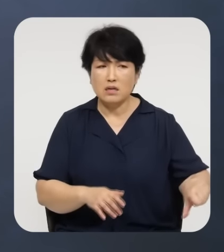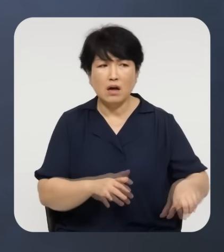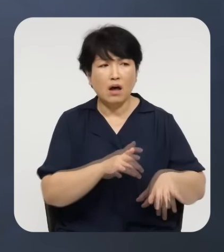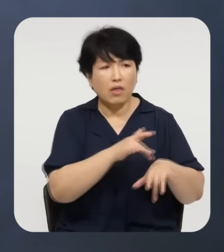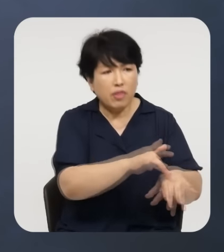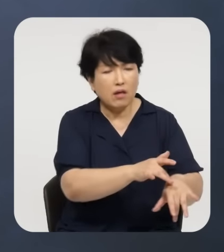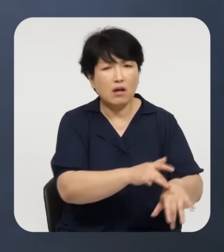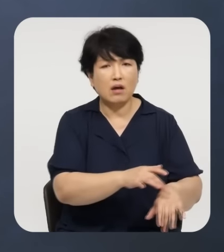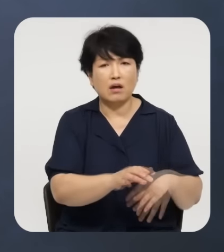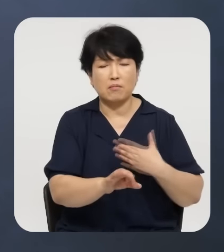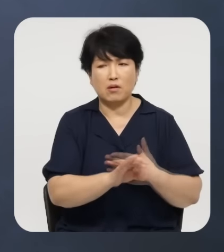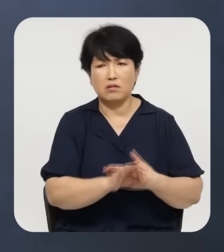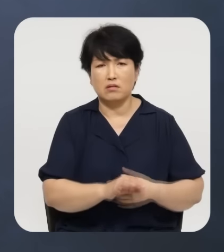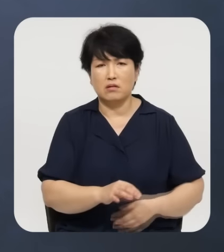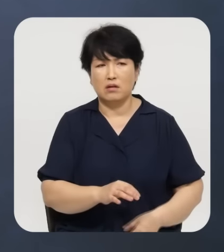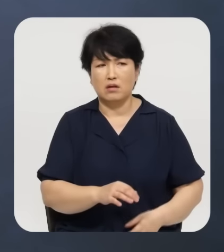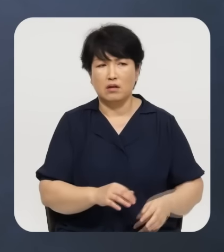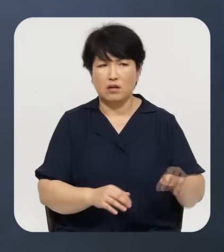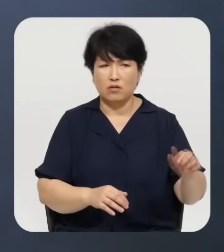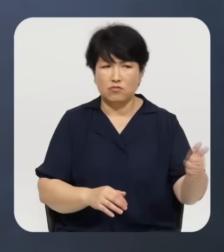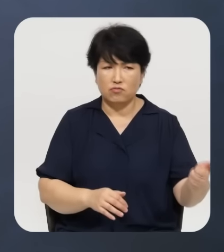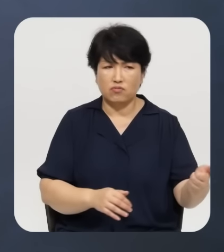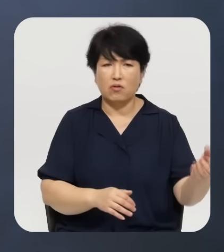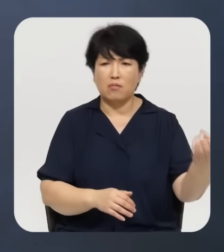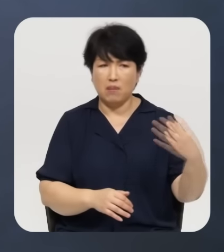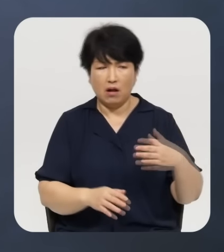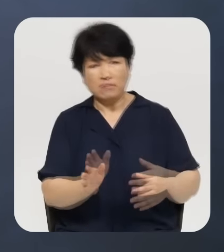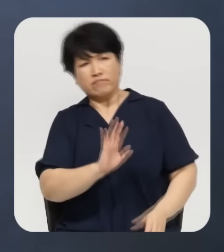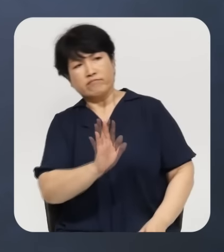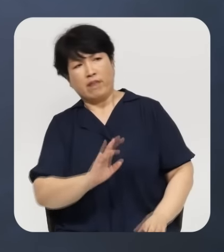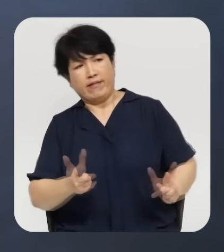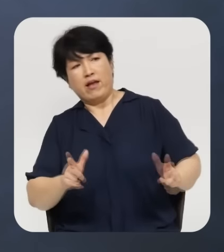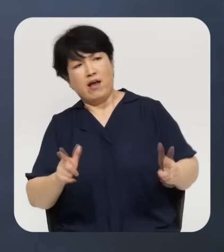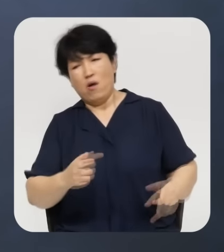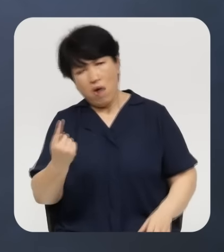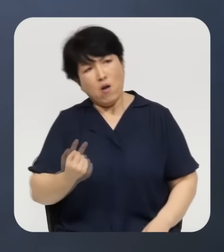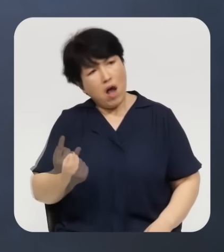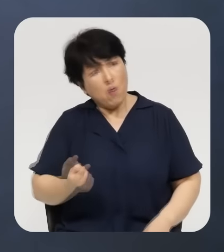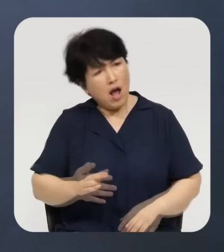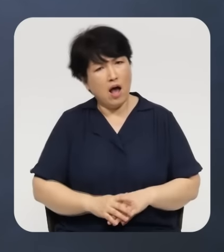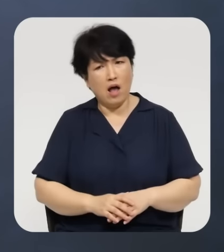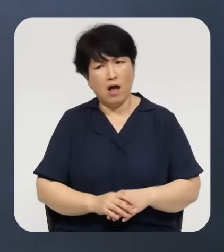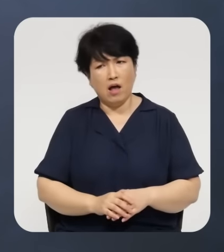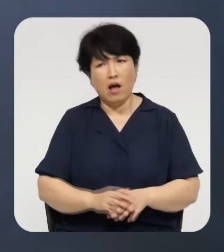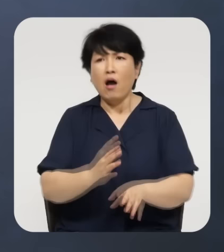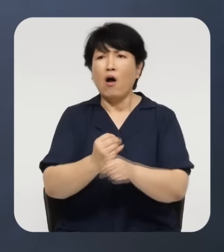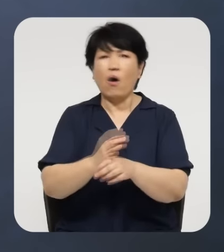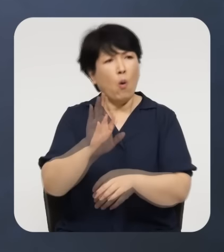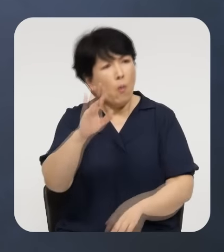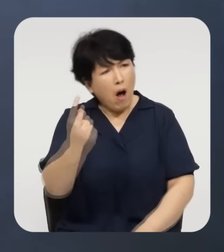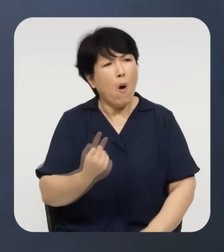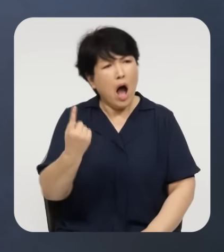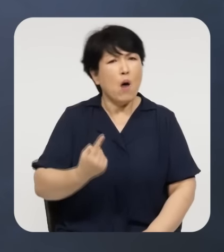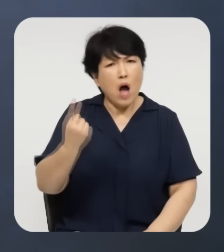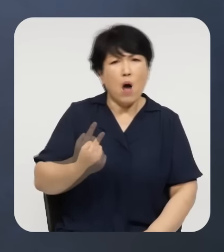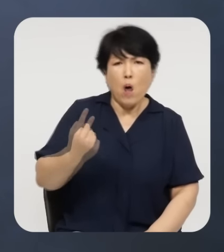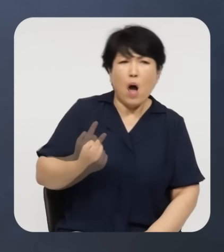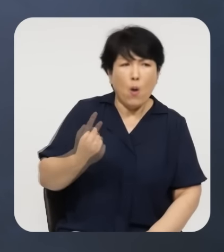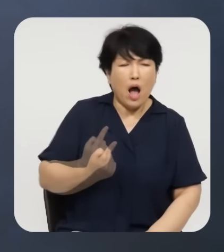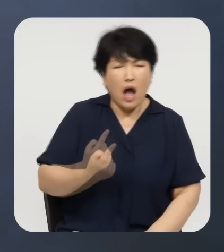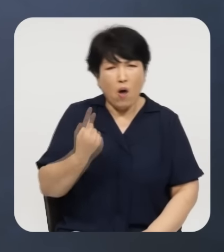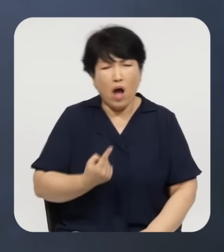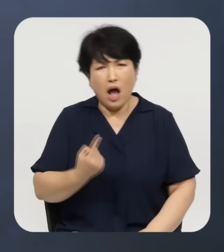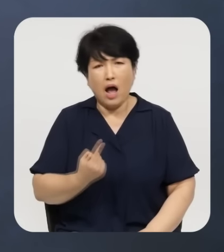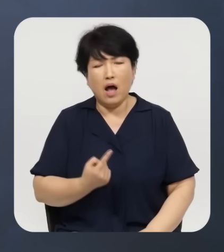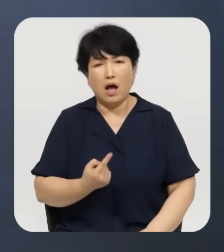잃어버렸으면 죽었다고 해도 안 믿고 언젠가 오겠지 이렇게 한다든지 이런데 이제 죽는